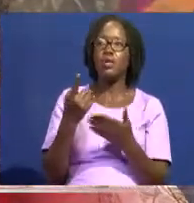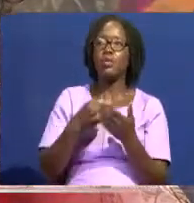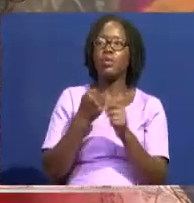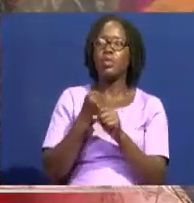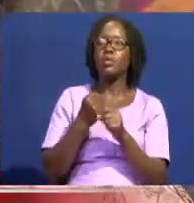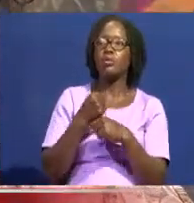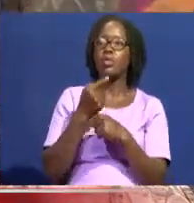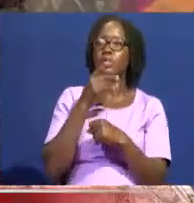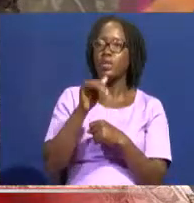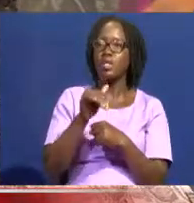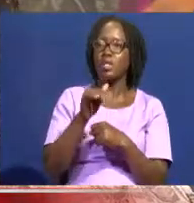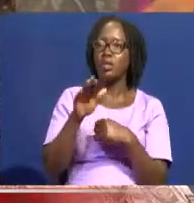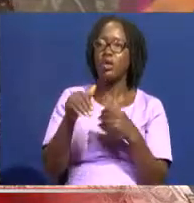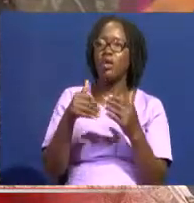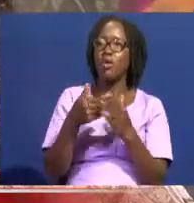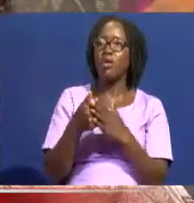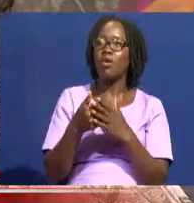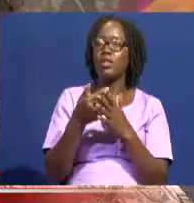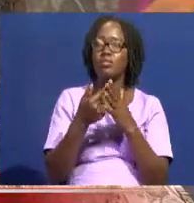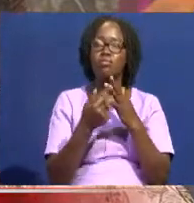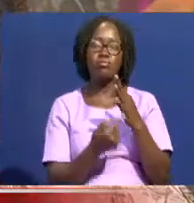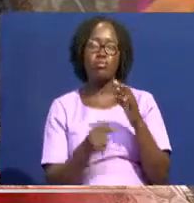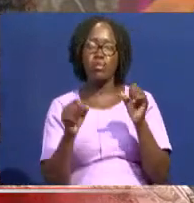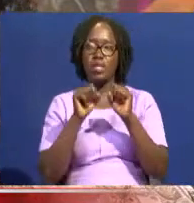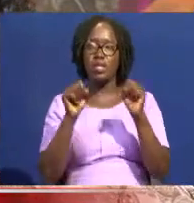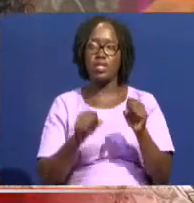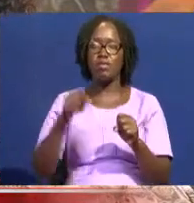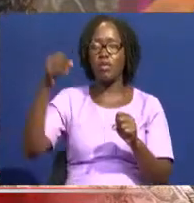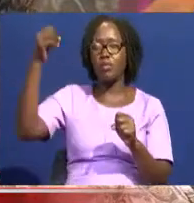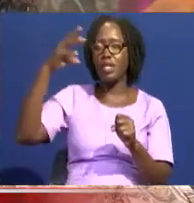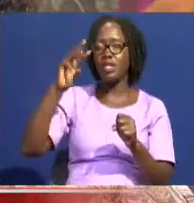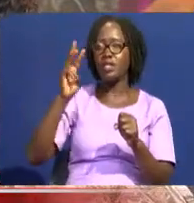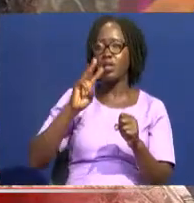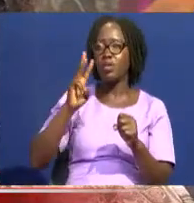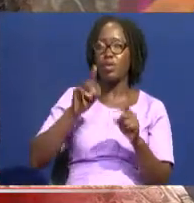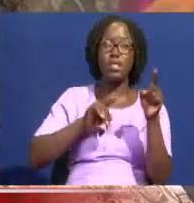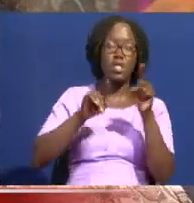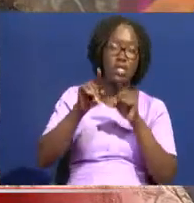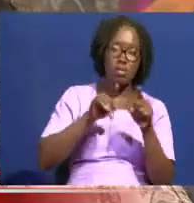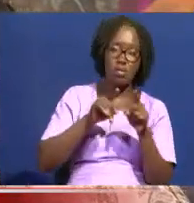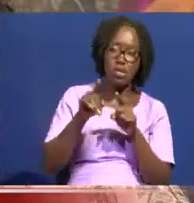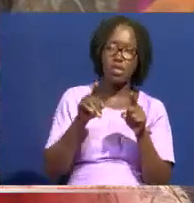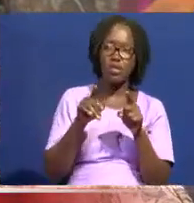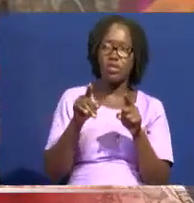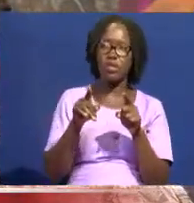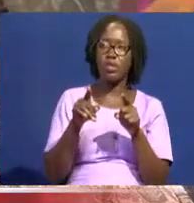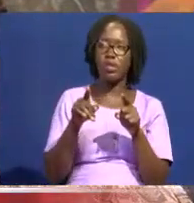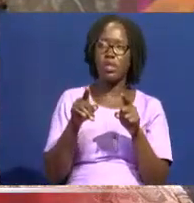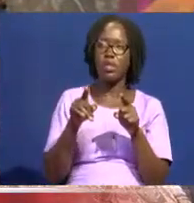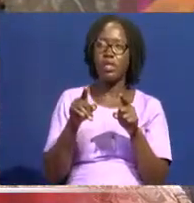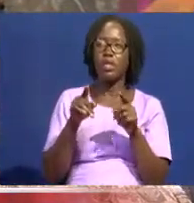So to wainaziraka kua waziri 2kasa wa Taraa filan talea